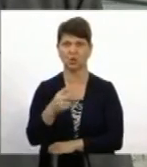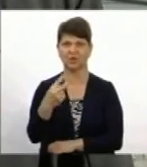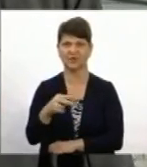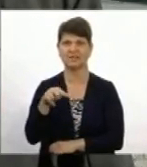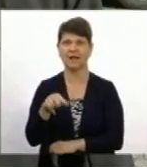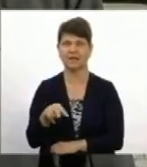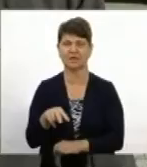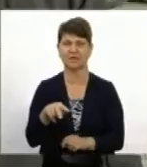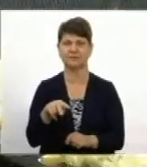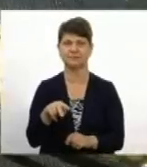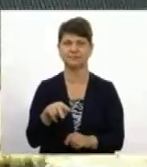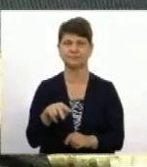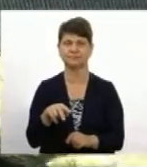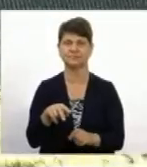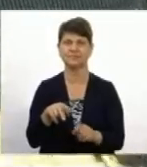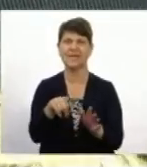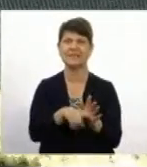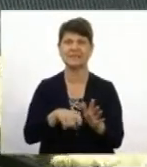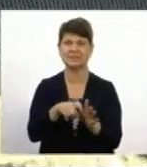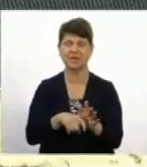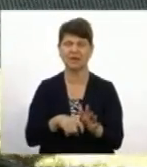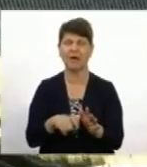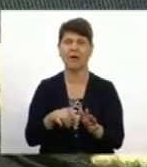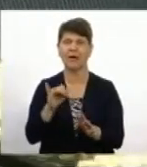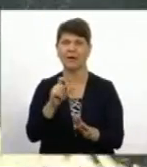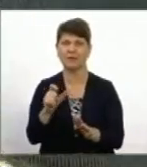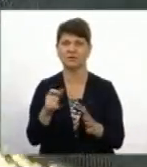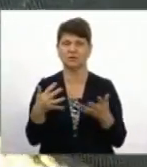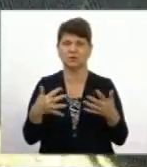саме сміття, з яких вже